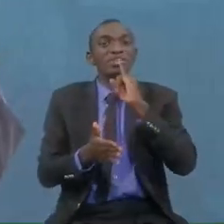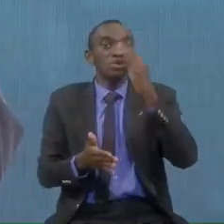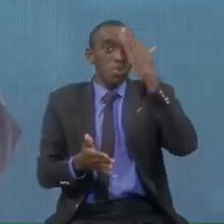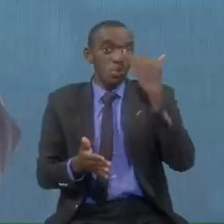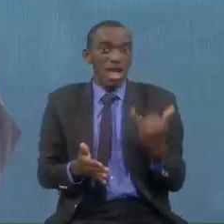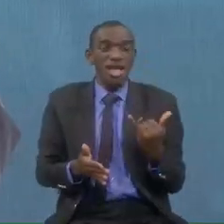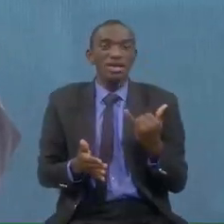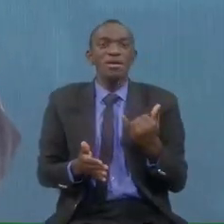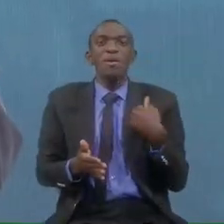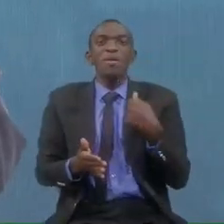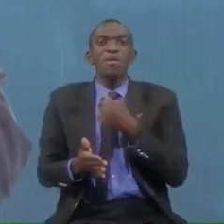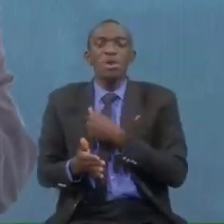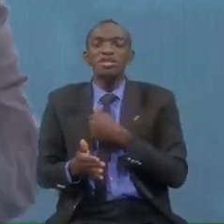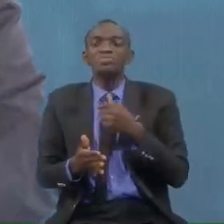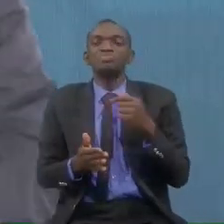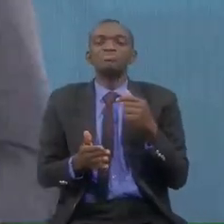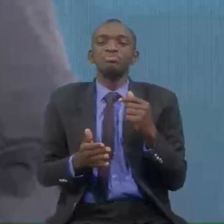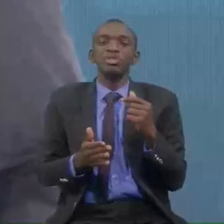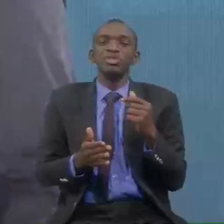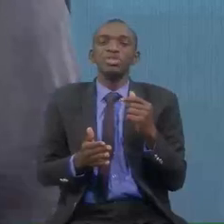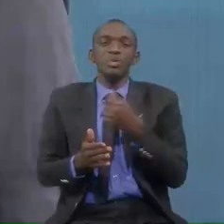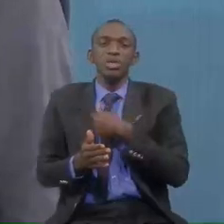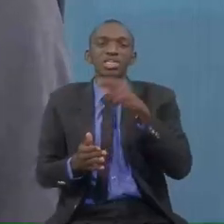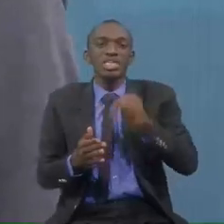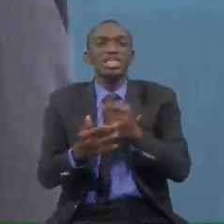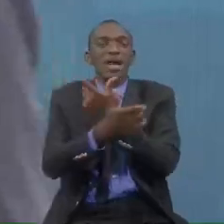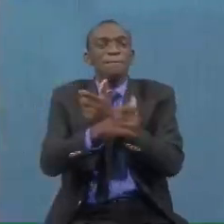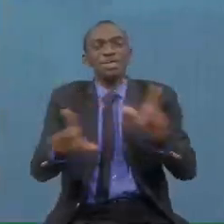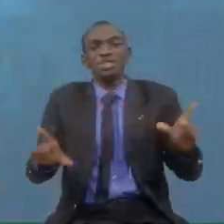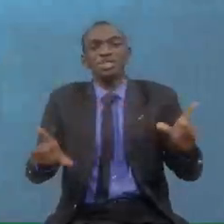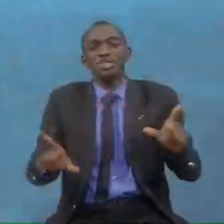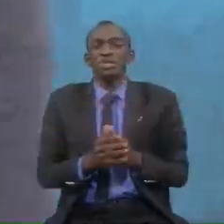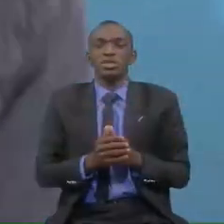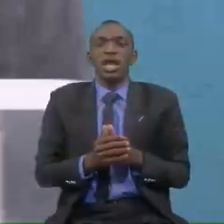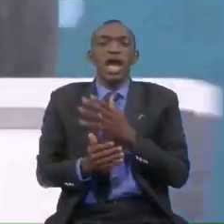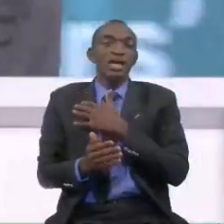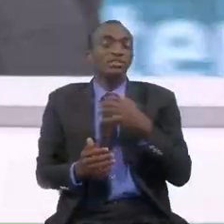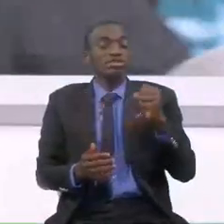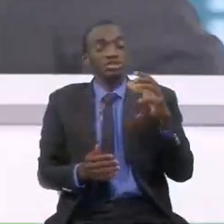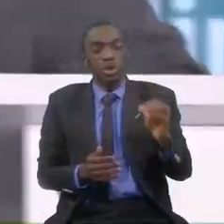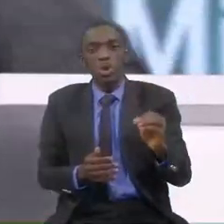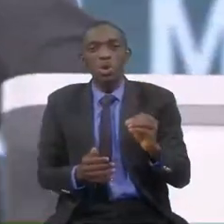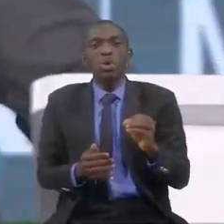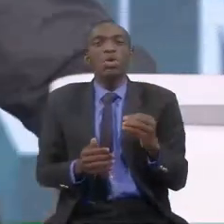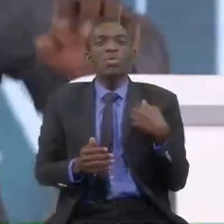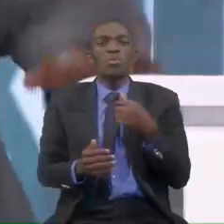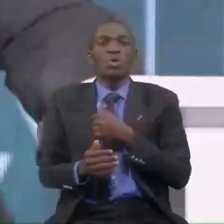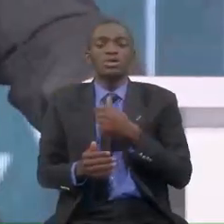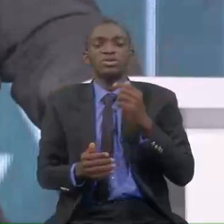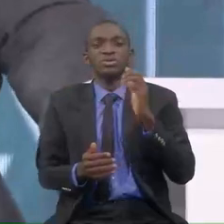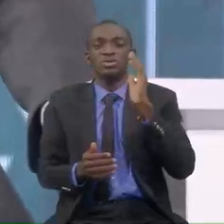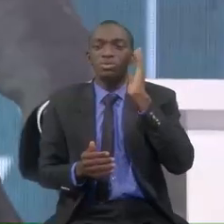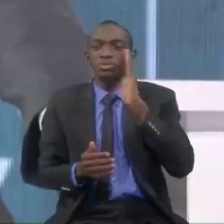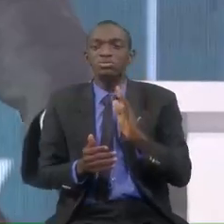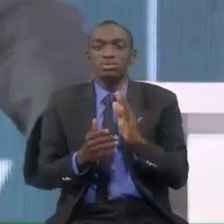besoin d'être affranchi de toute espèce de mal. On ne va pas seulement vivre, on met le pied là-bas, on met la